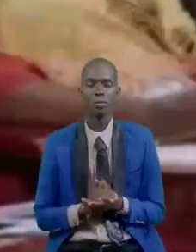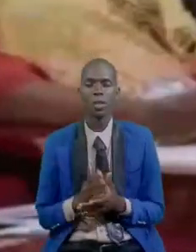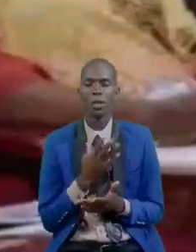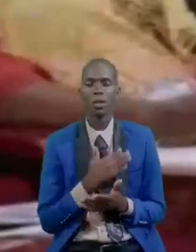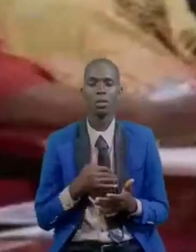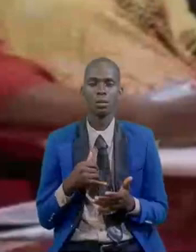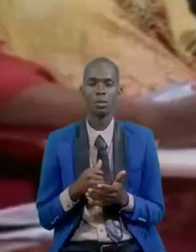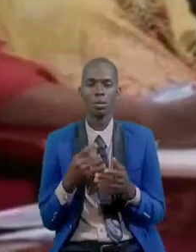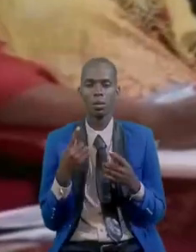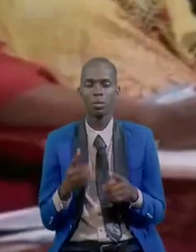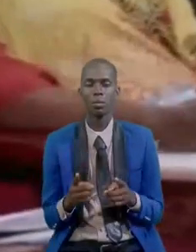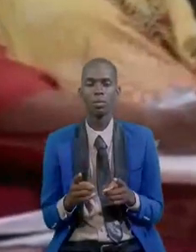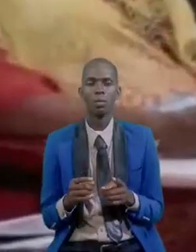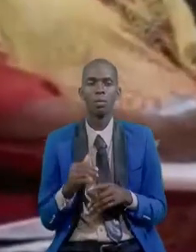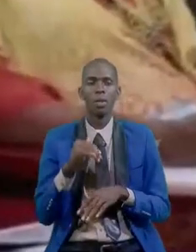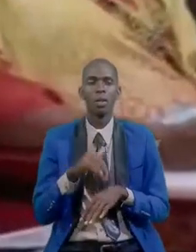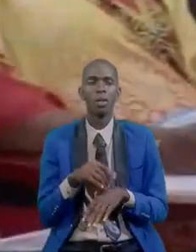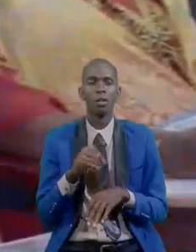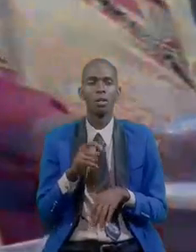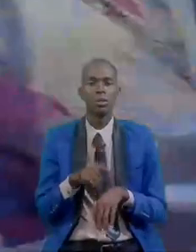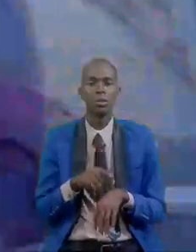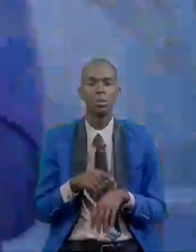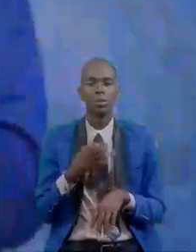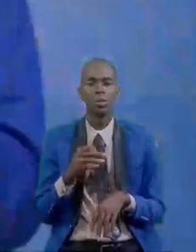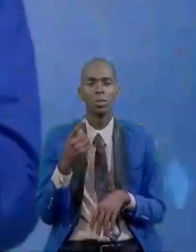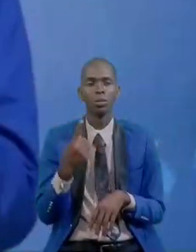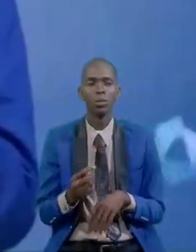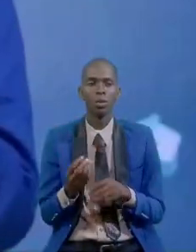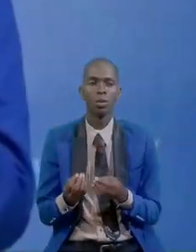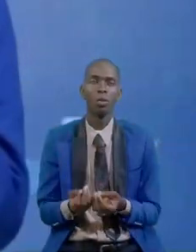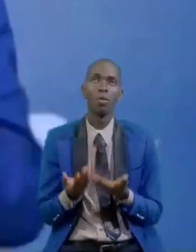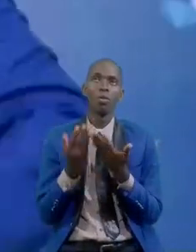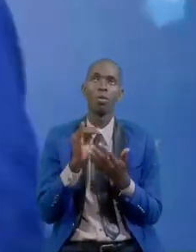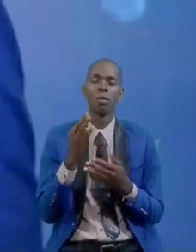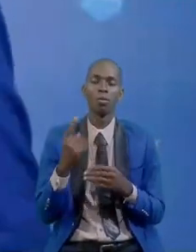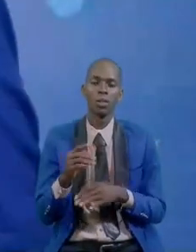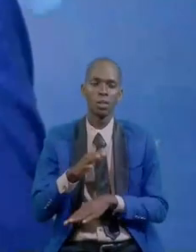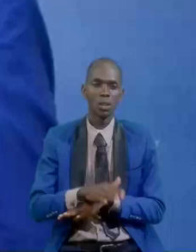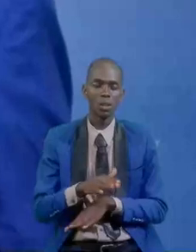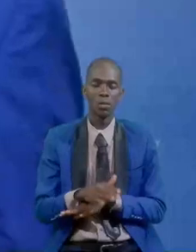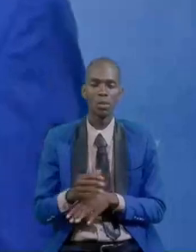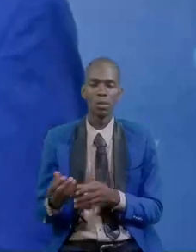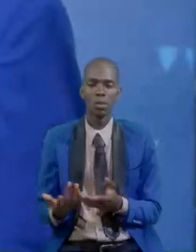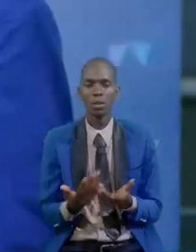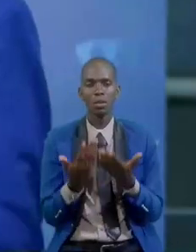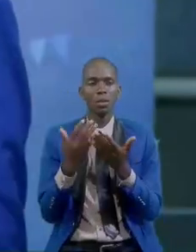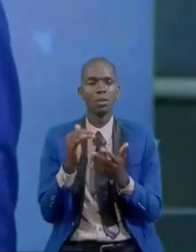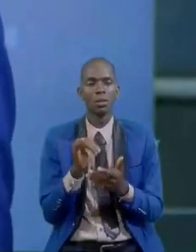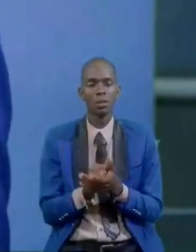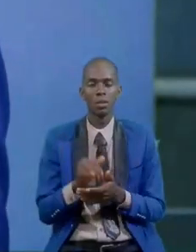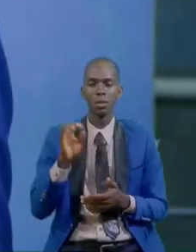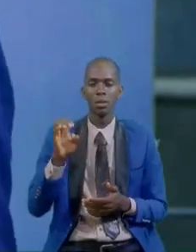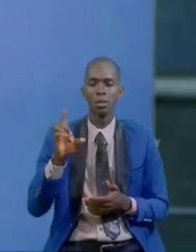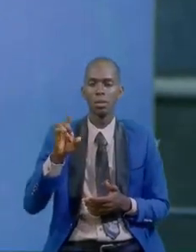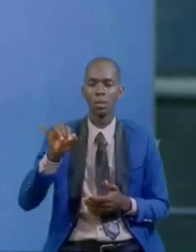Au moment de la présentation de l'offrande, Élie le prophète s'avança et